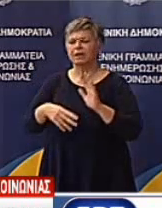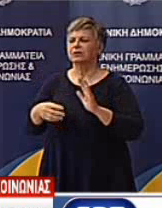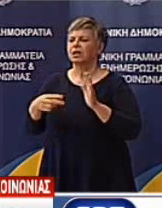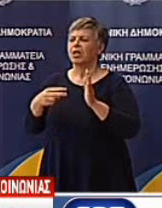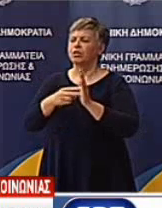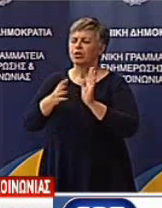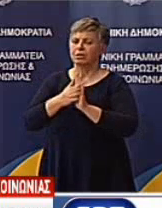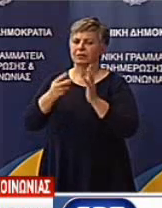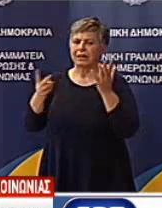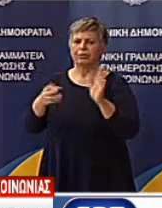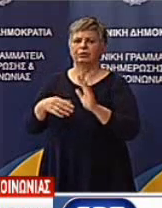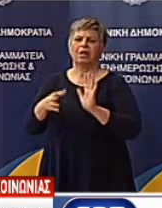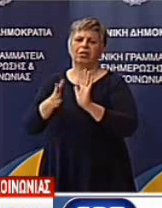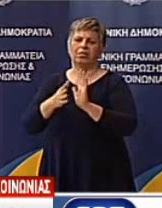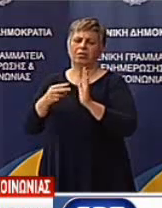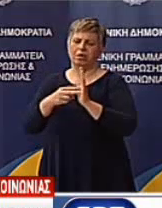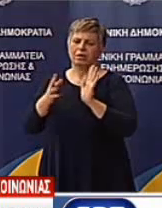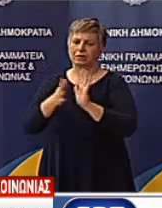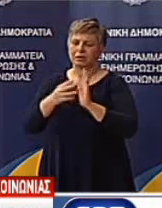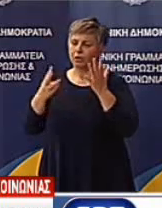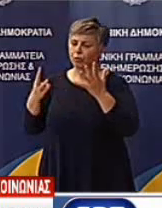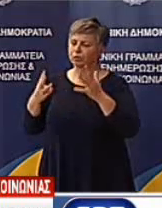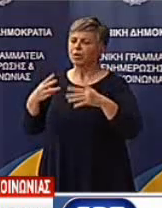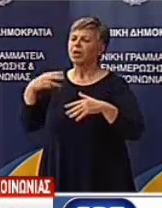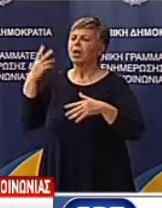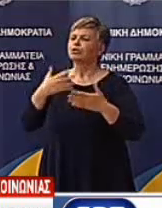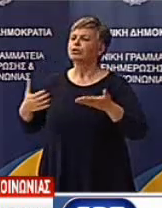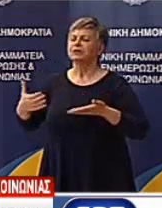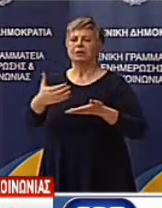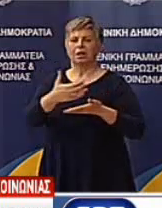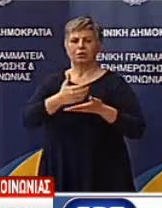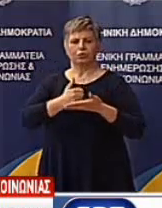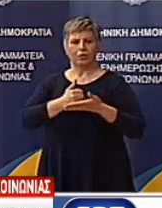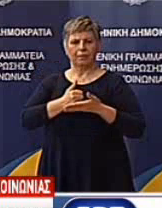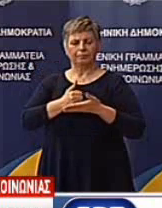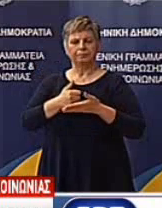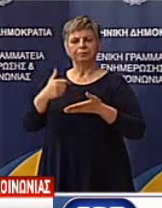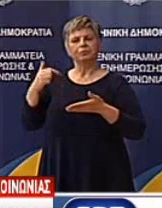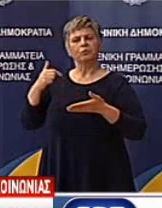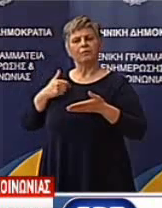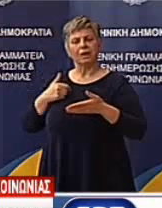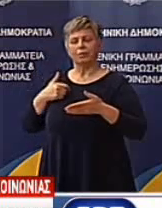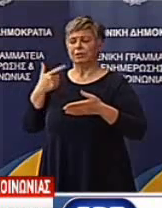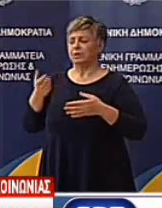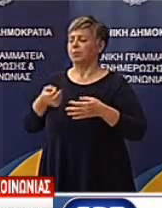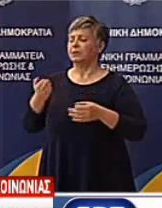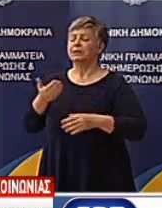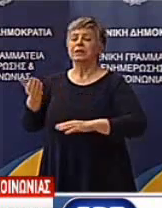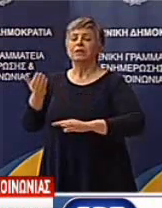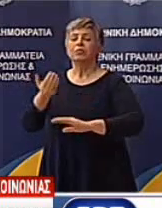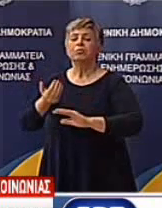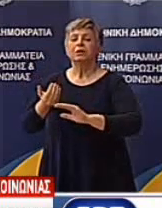Όσον αφορά το κομμάτι αυτό, δηλαδή το δημοσιονομικό, έγινε και εκ μέρους μας πρόταση να προηγηθεί ως συζήτηση,